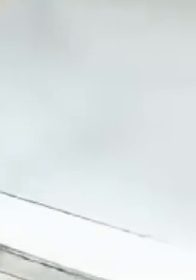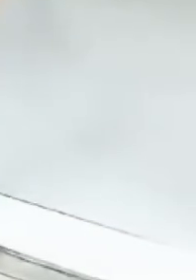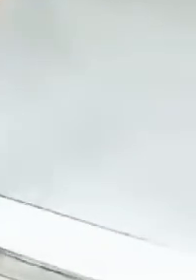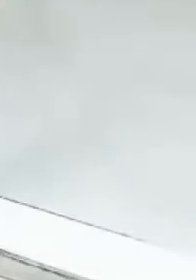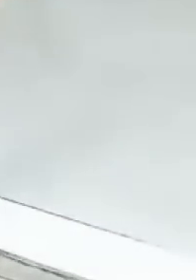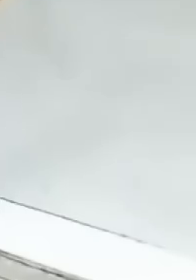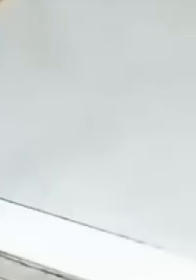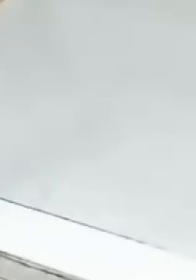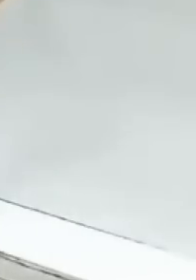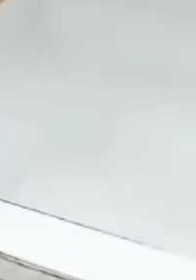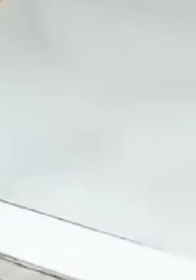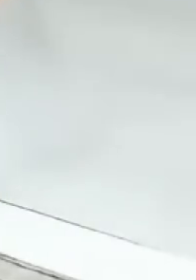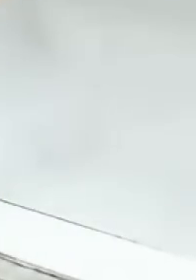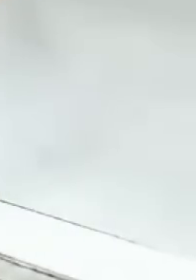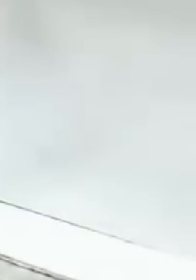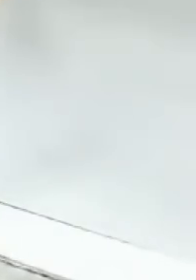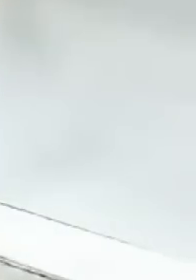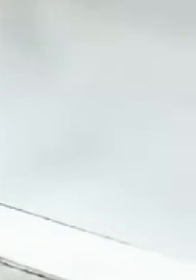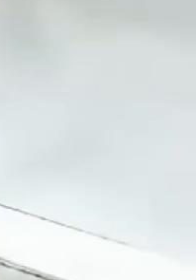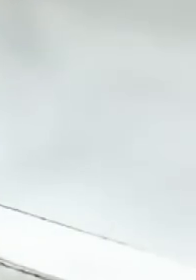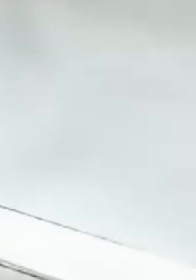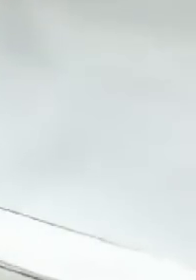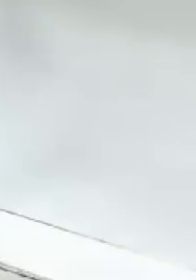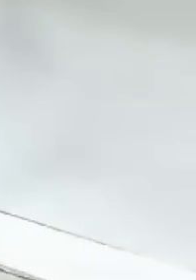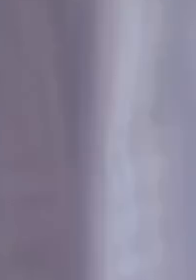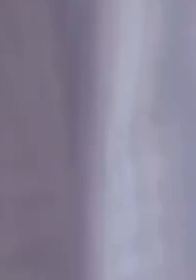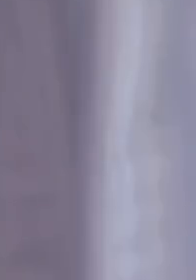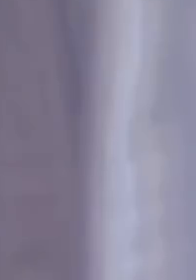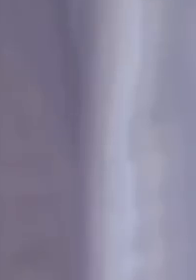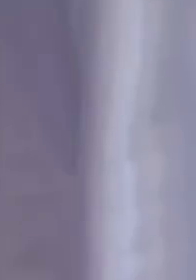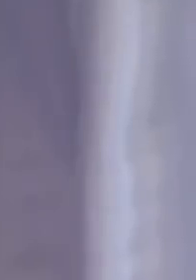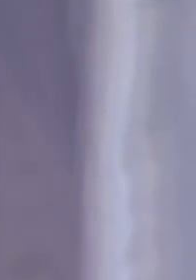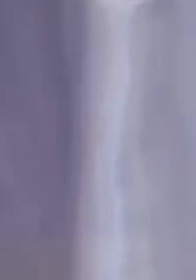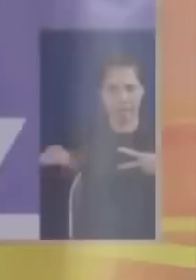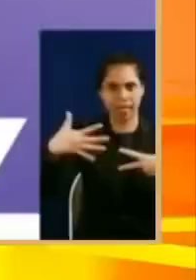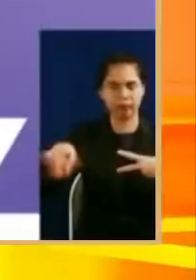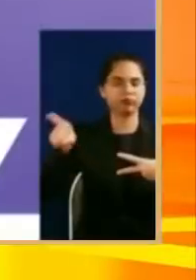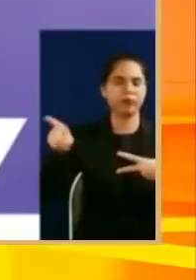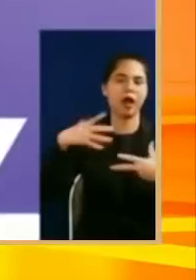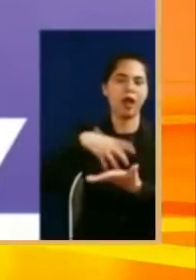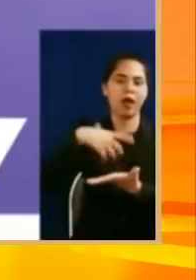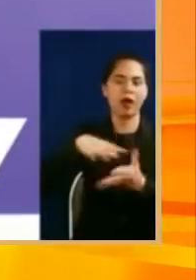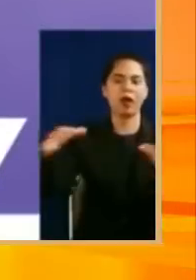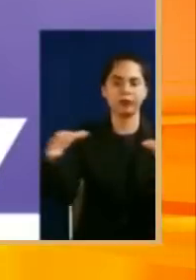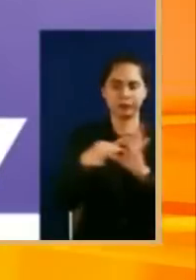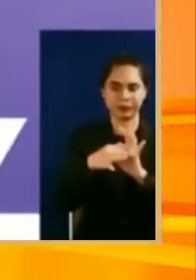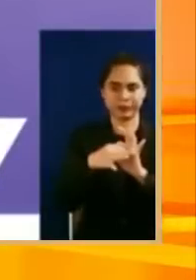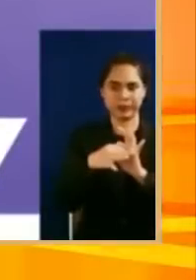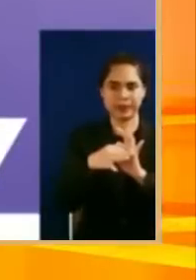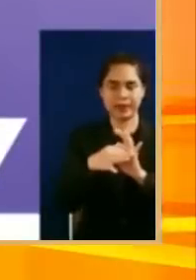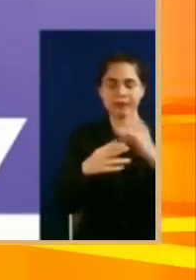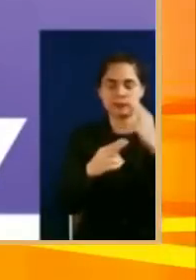โชคไพบูลย์กิจกลัวการแพทย์ผู้เชี่ยวชาญโรคติดเชื้อคณะแพทย์ศิริราชท่านบอกเมื่อวานนี้กรณีวัคซีนโควิด